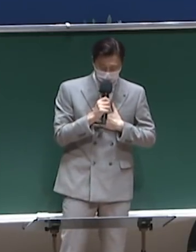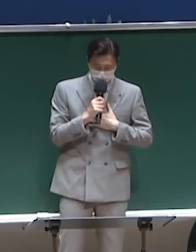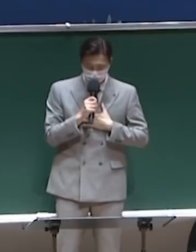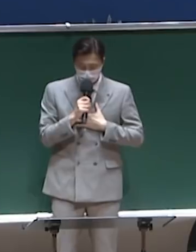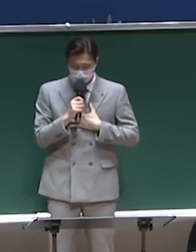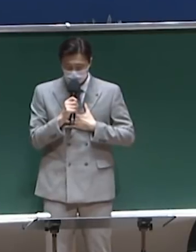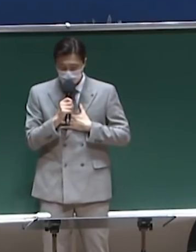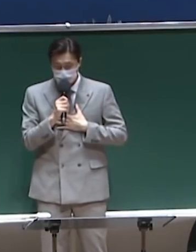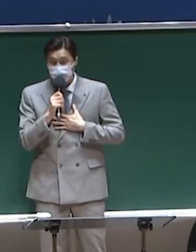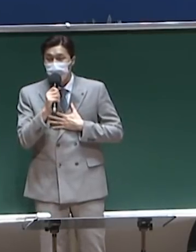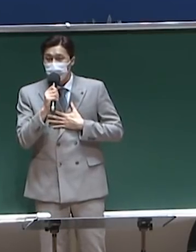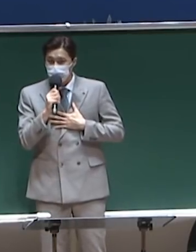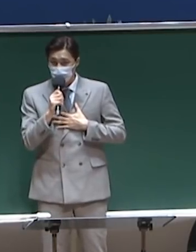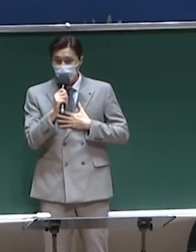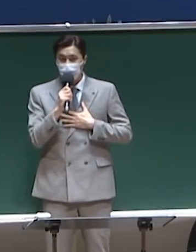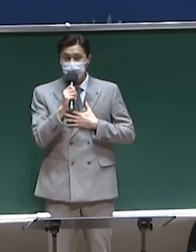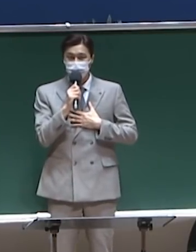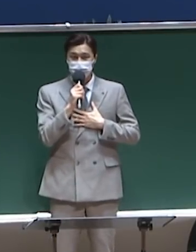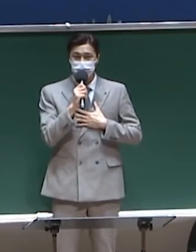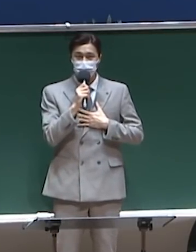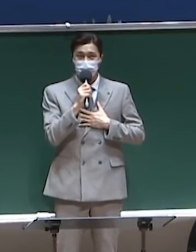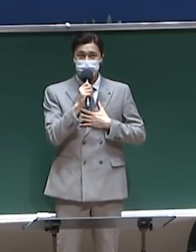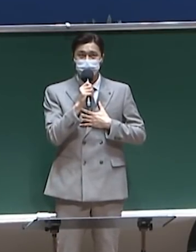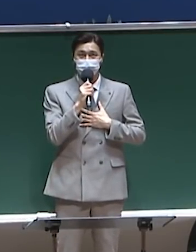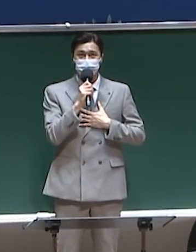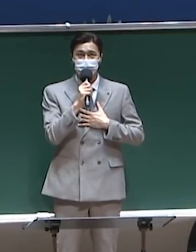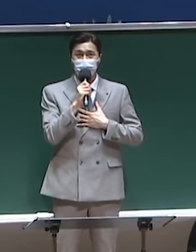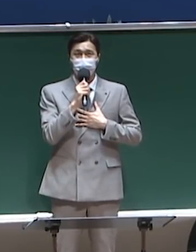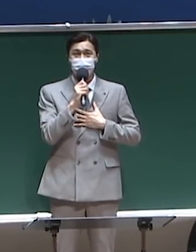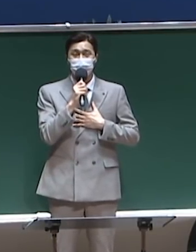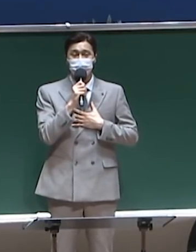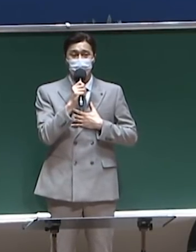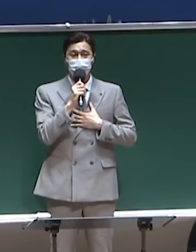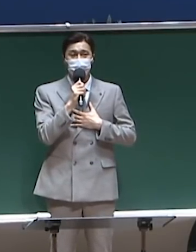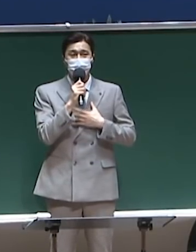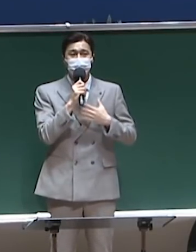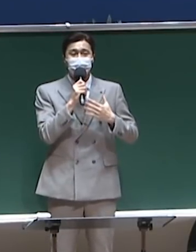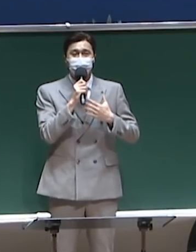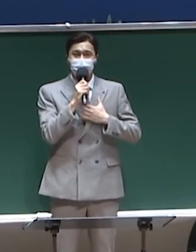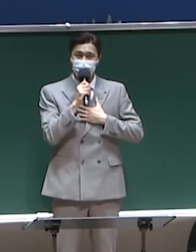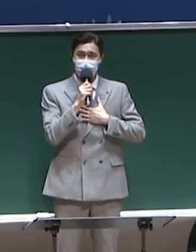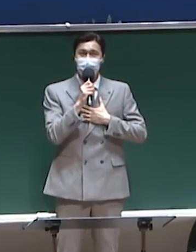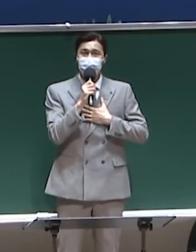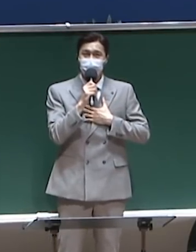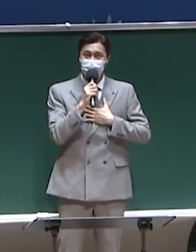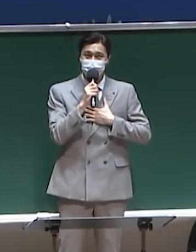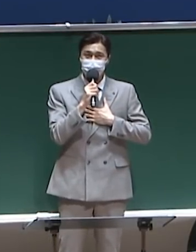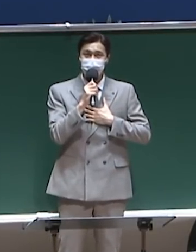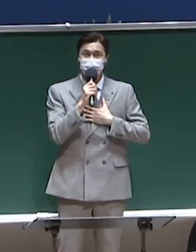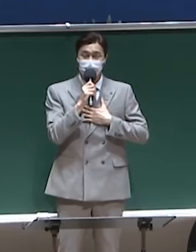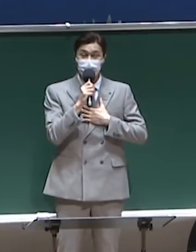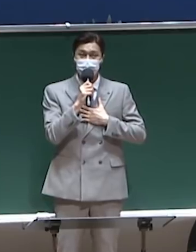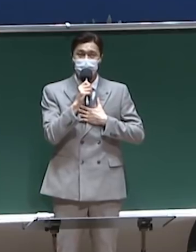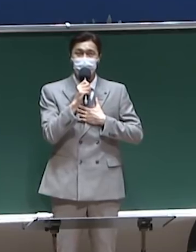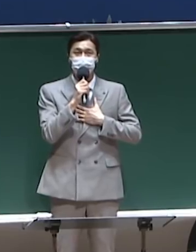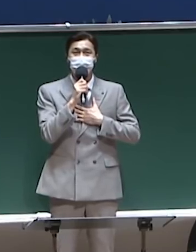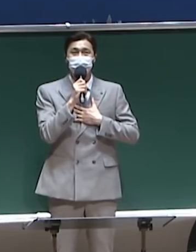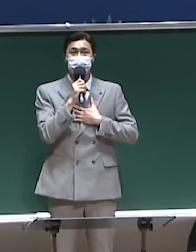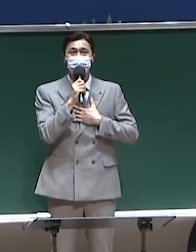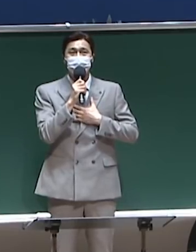것을 얻어도, 모든 것을 얻어도 난 하나님